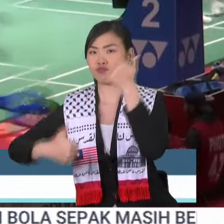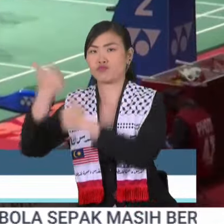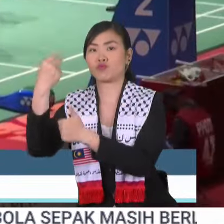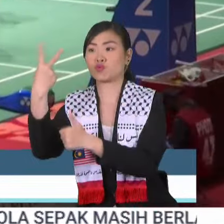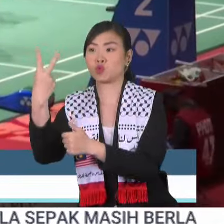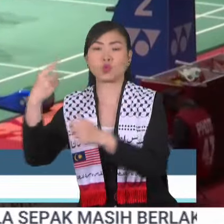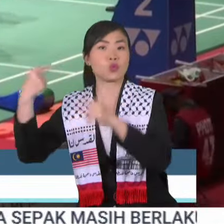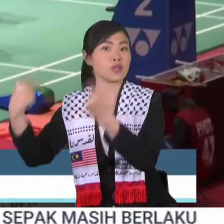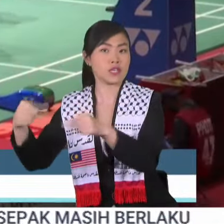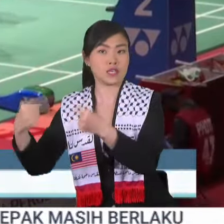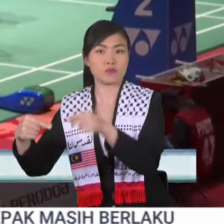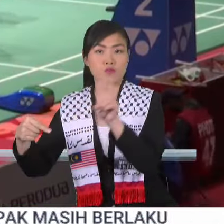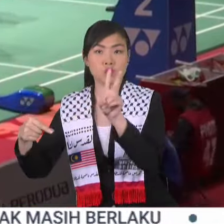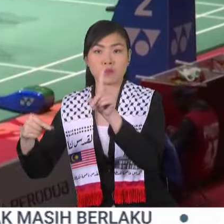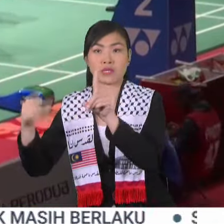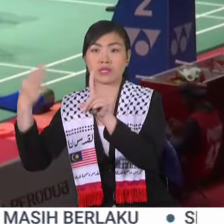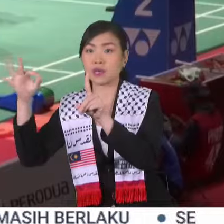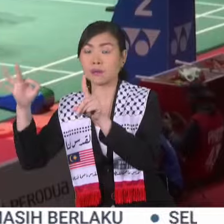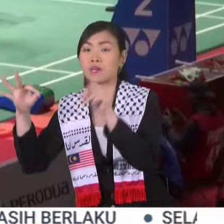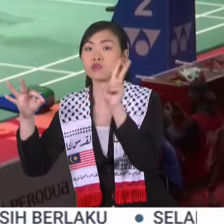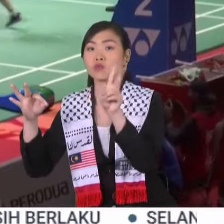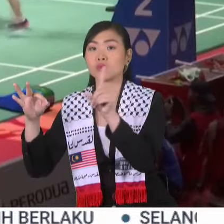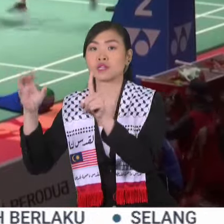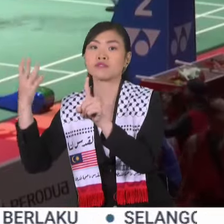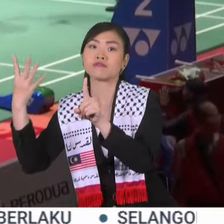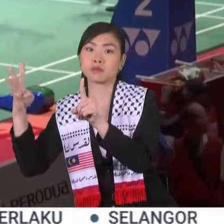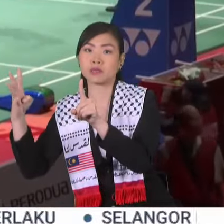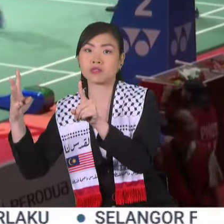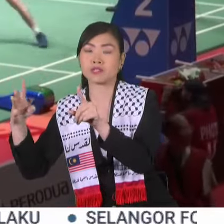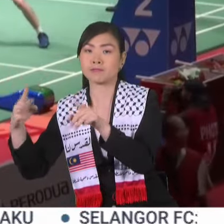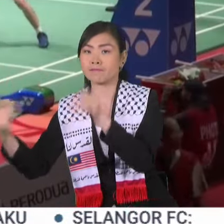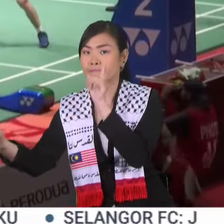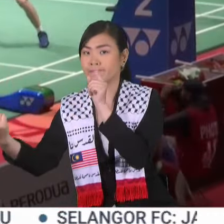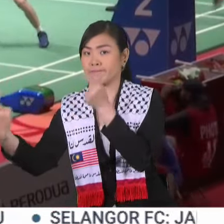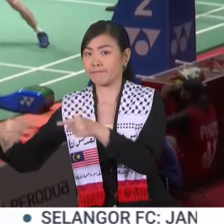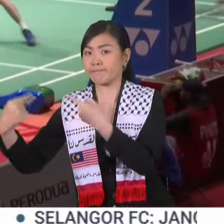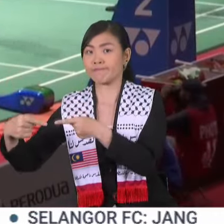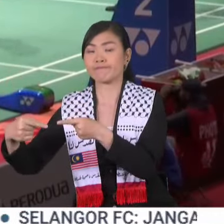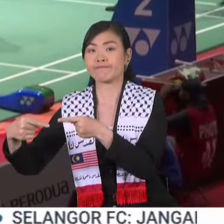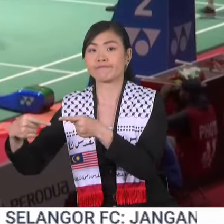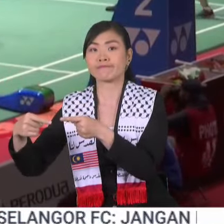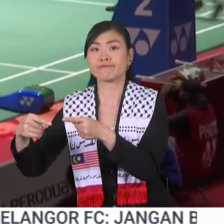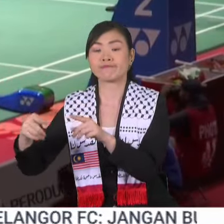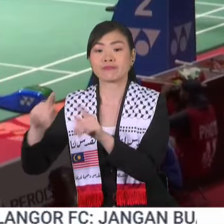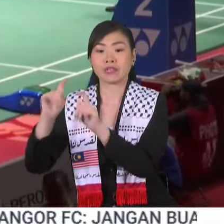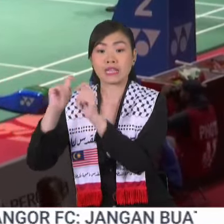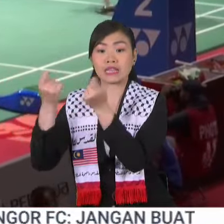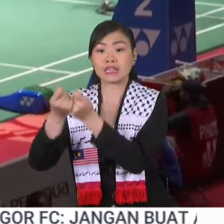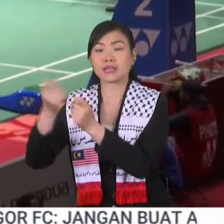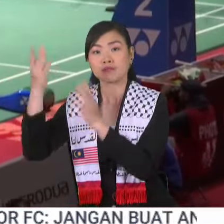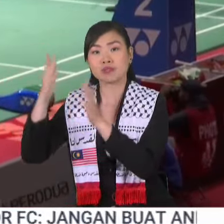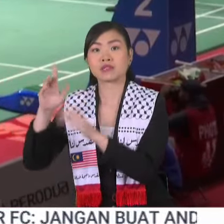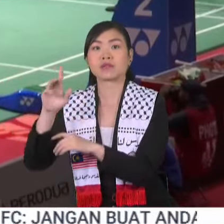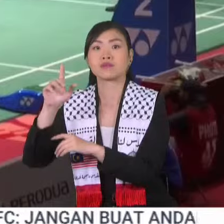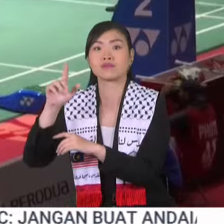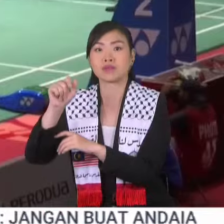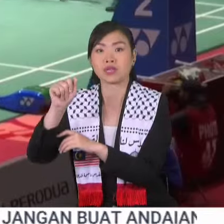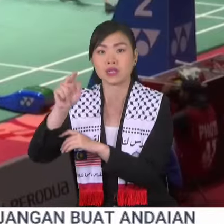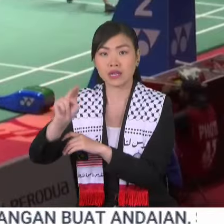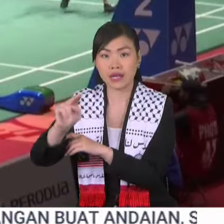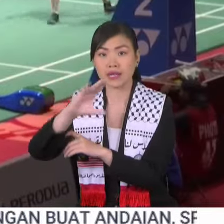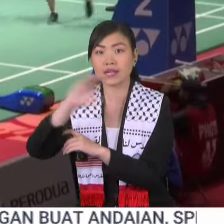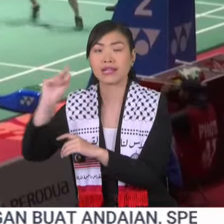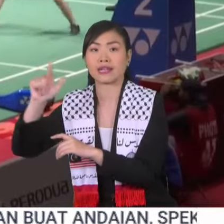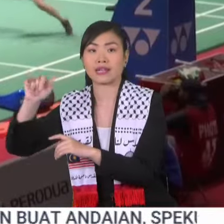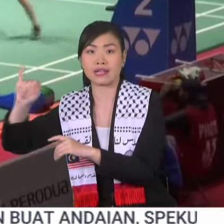menang 21-19, 21-14 menentang rakan senegara Tan Kian Ming Lai Pei Jing pada